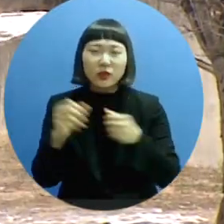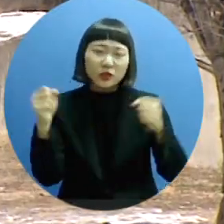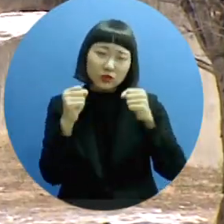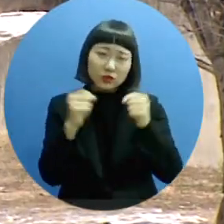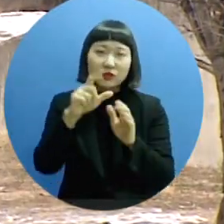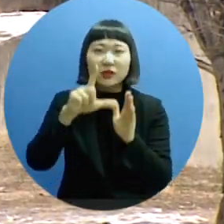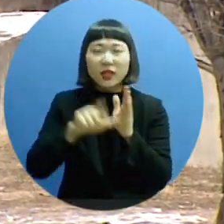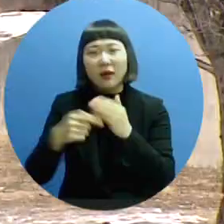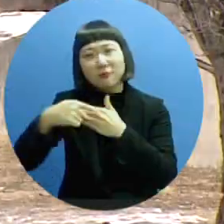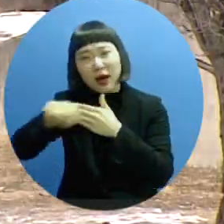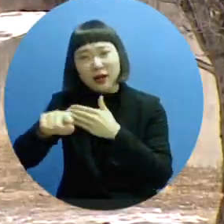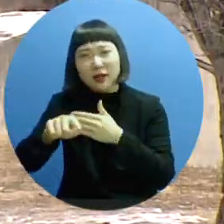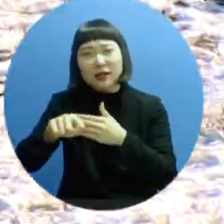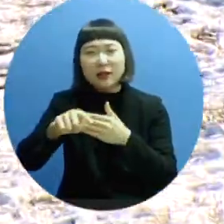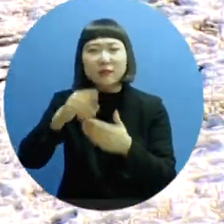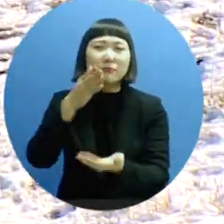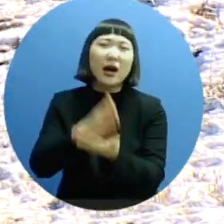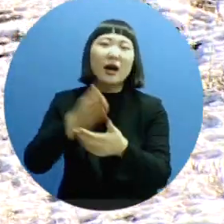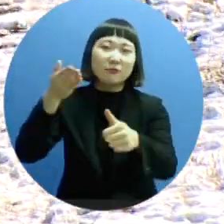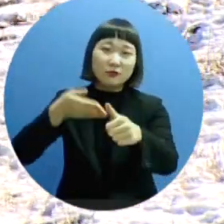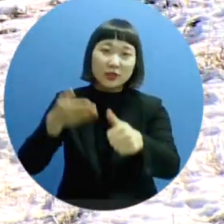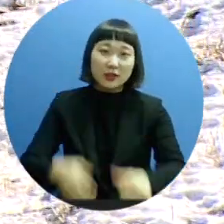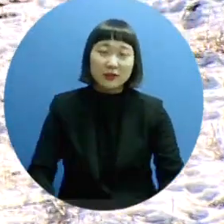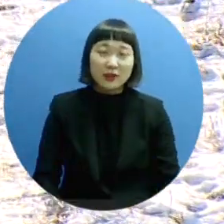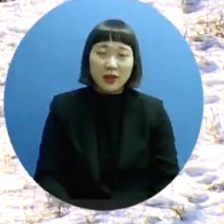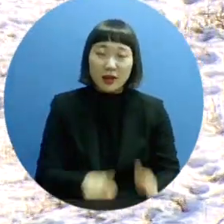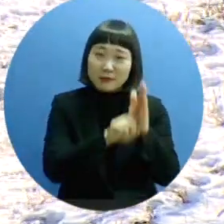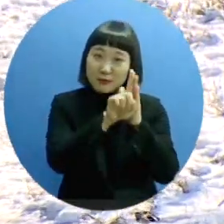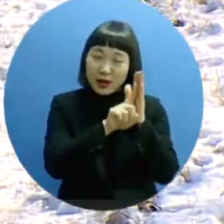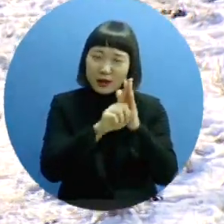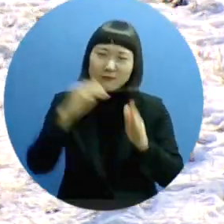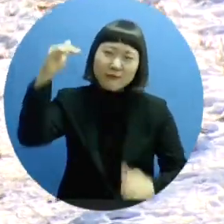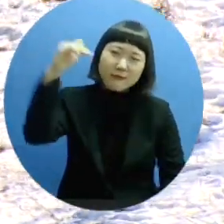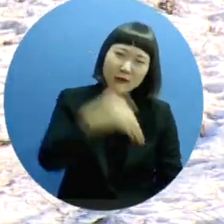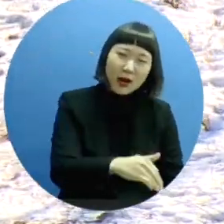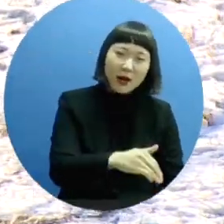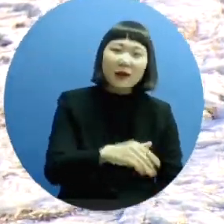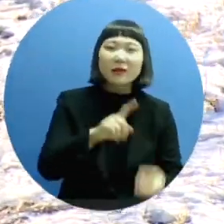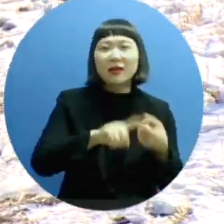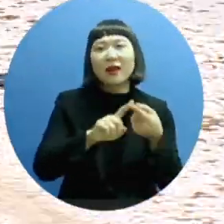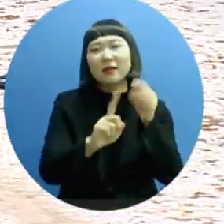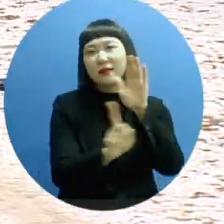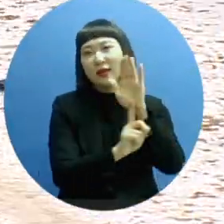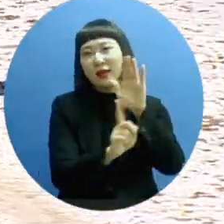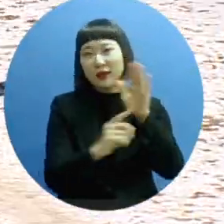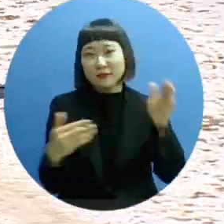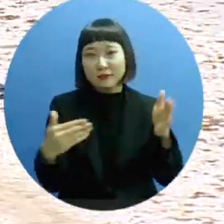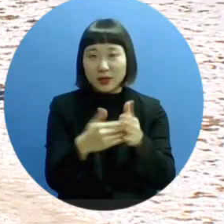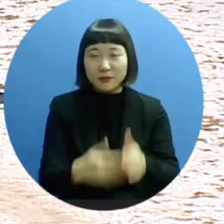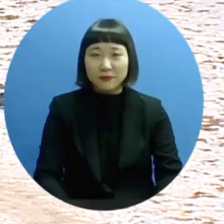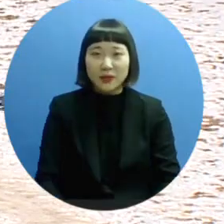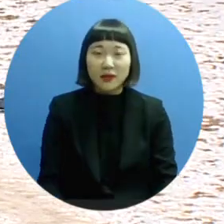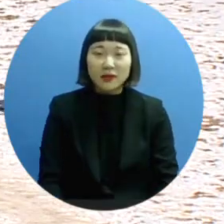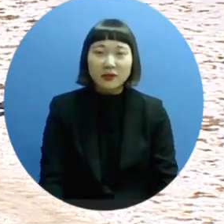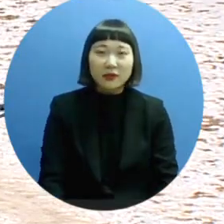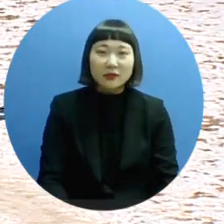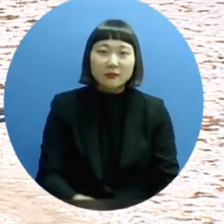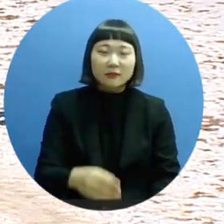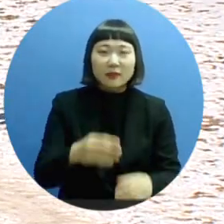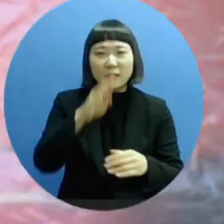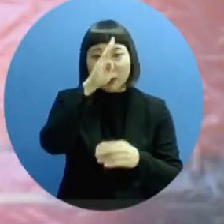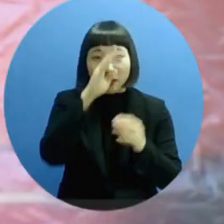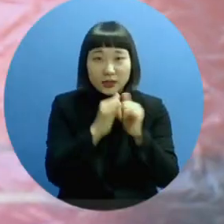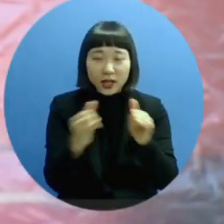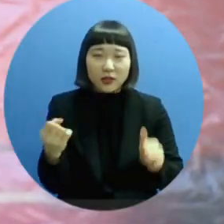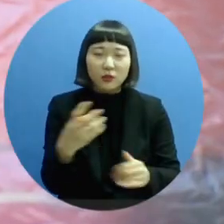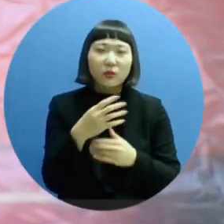기상청은 올겨울은 기온 변화가 크고 기온이 큰 폭으로 떨어질 수 있다고 전망했습니다. 만성 질환자나 노약자는